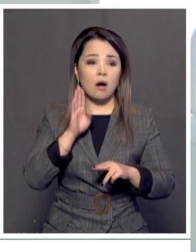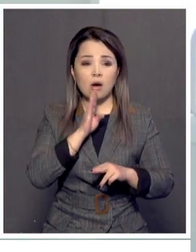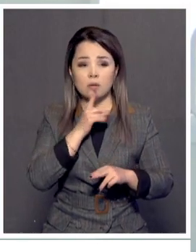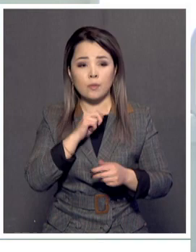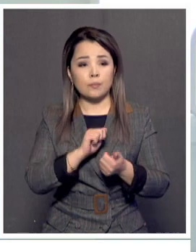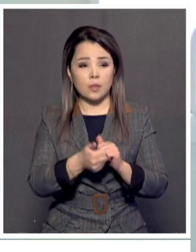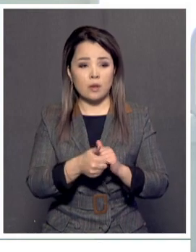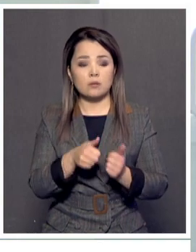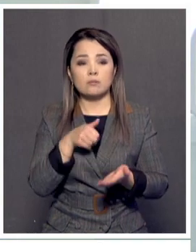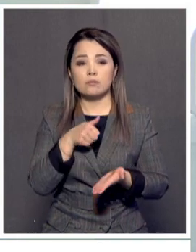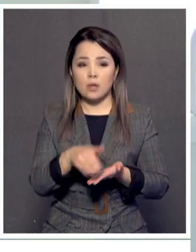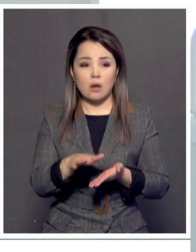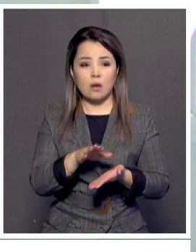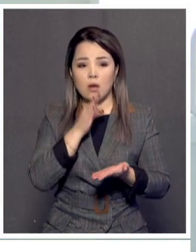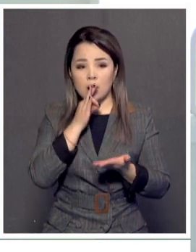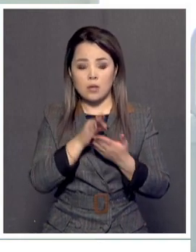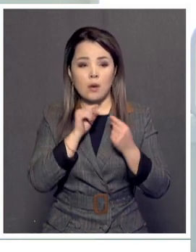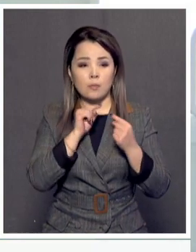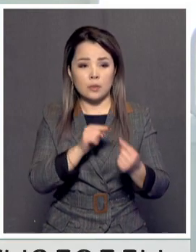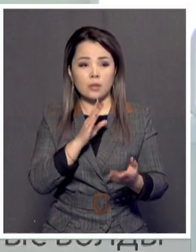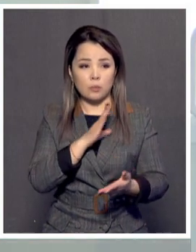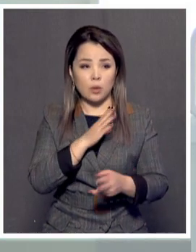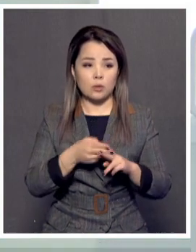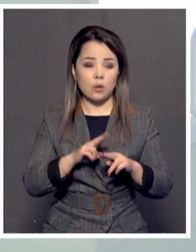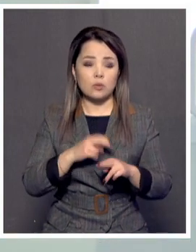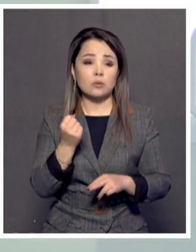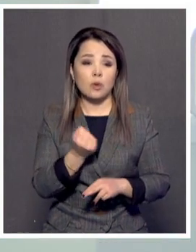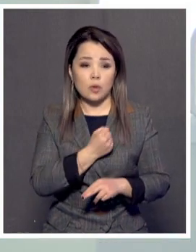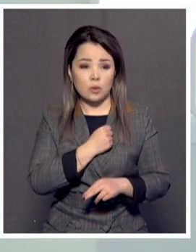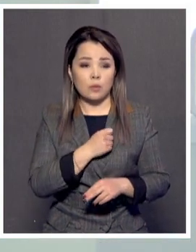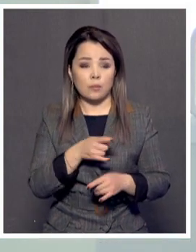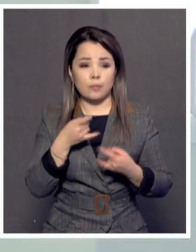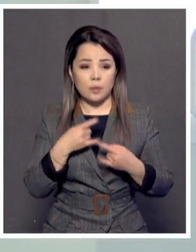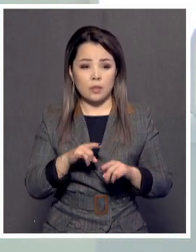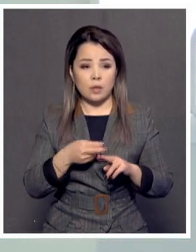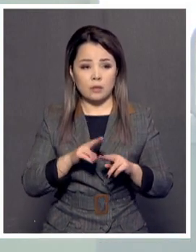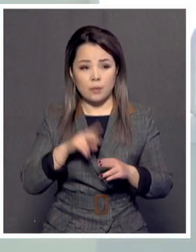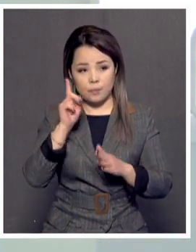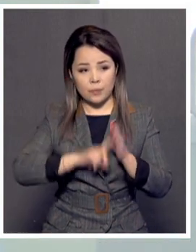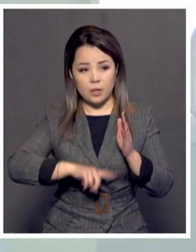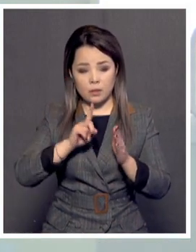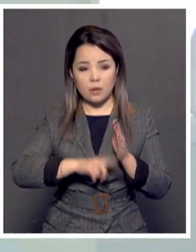алмастыруға үзілді кесілді қарсы болды. Өкінішке орай діни сенімдегі адам екен.